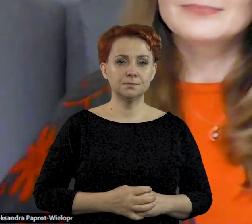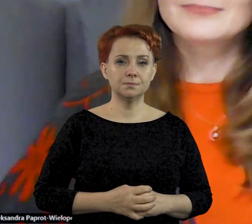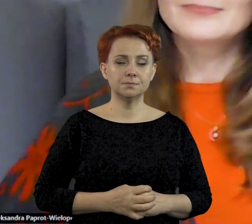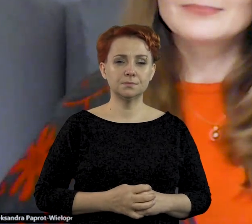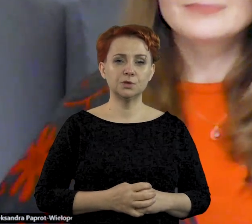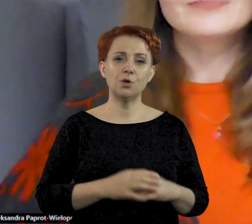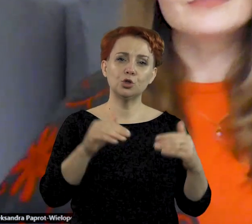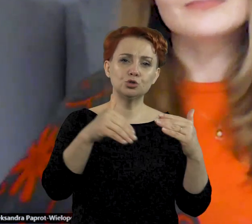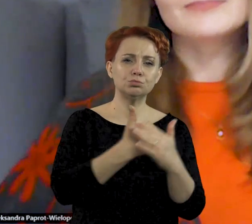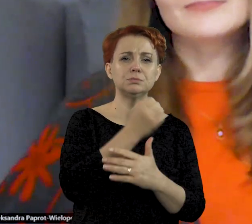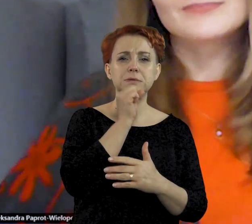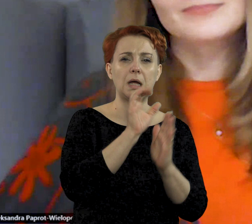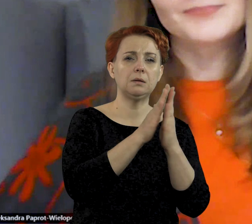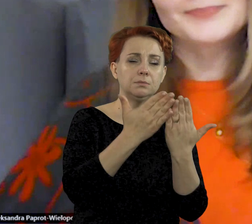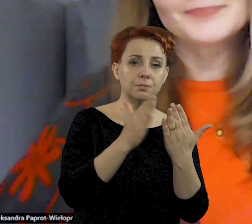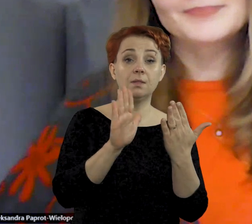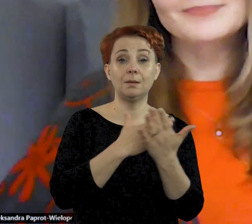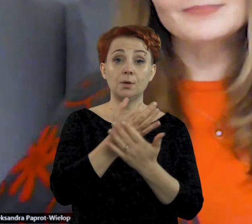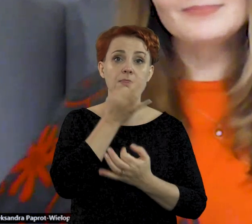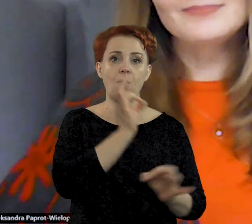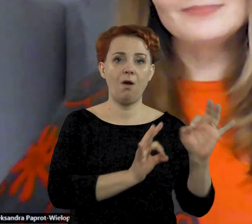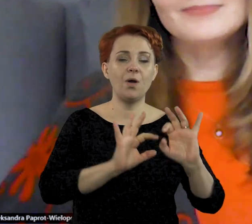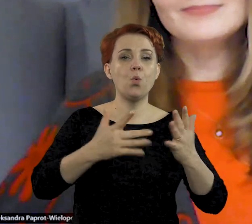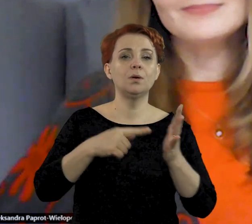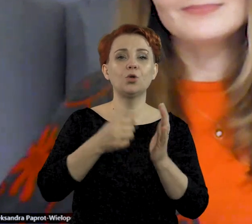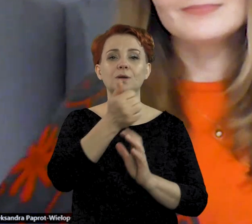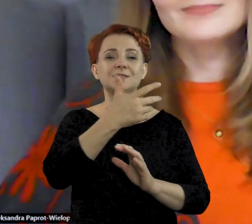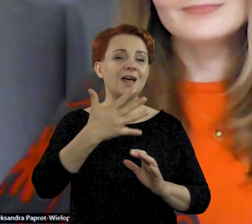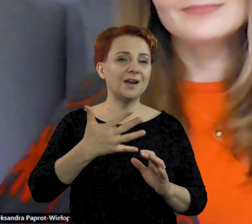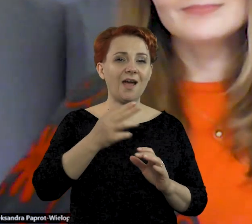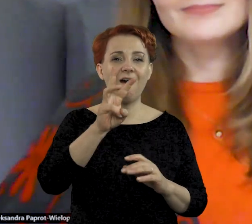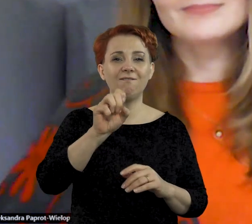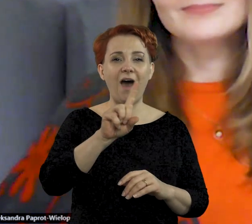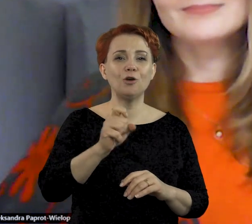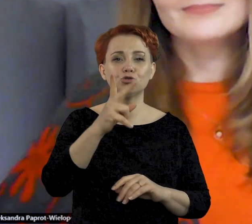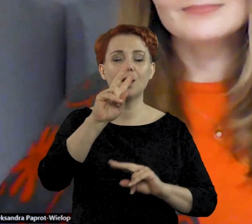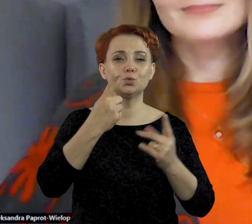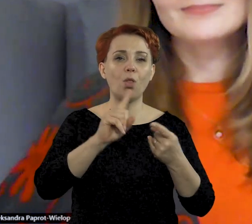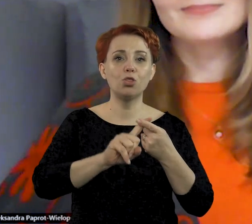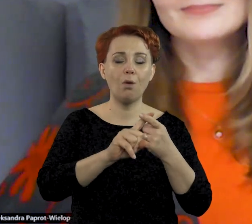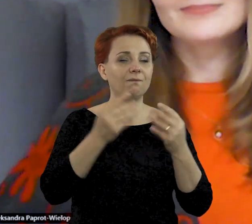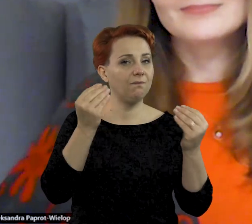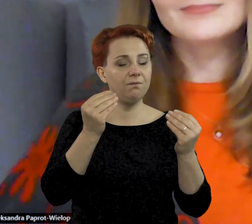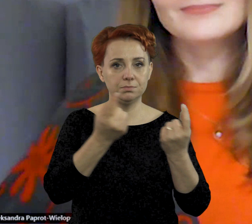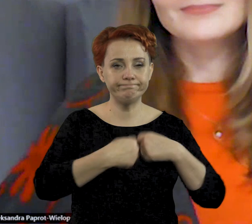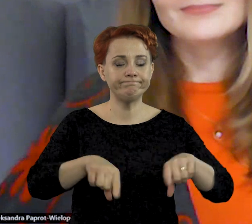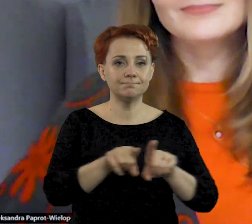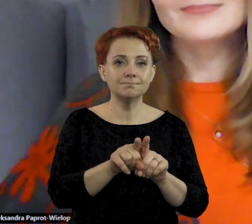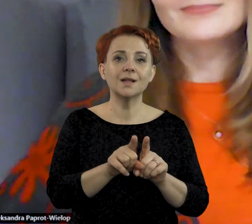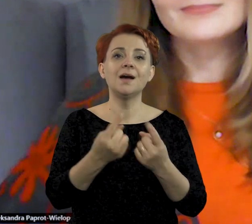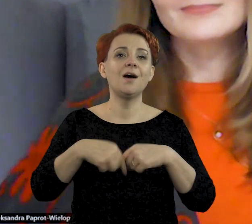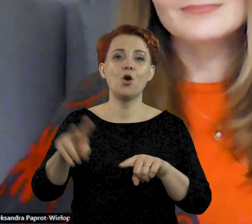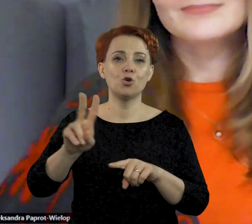reedycyjnych, czyli na przykład seria Ważka, znowuż z Torunia, wspaniałe przedsięwzięcie realizowane przez